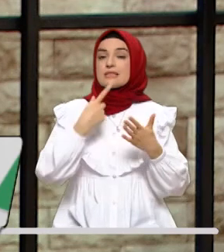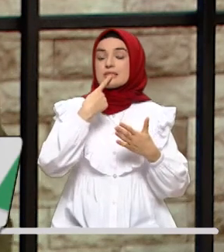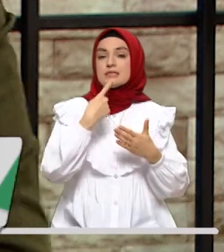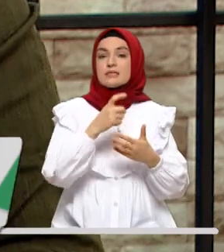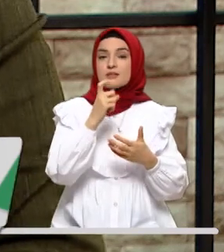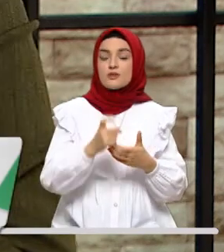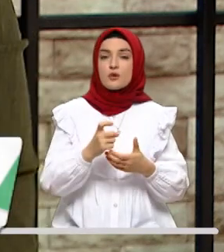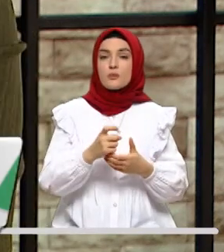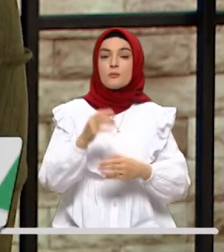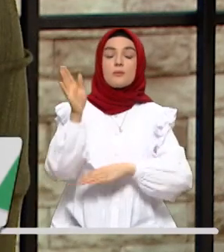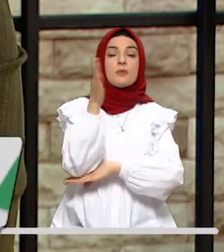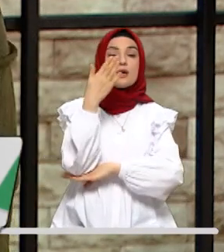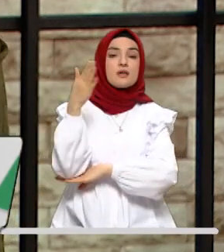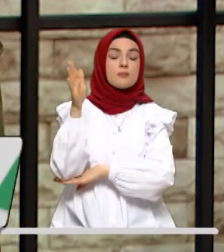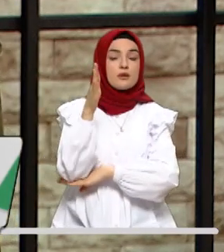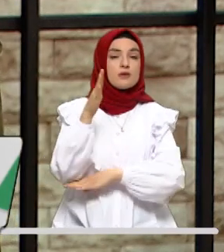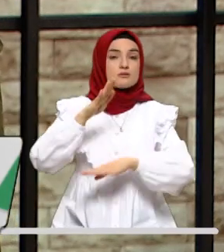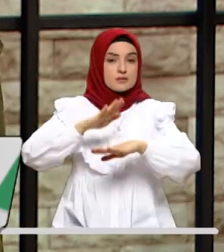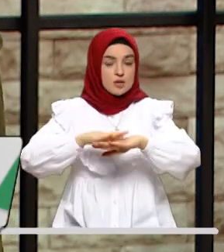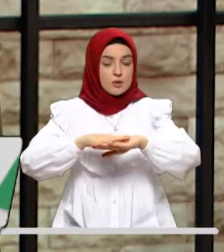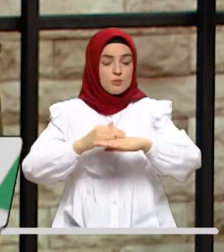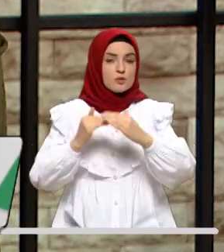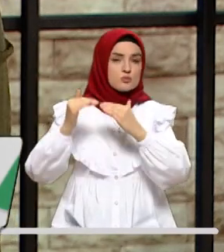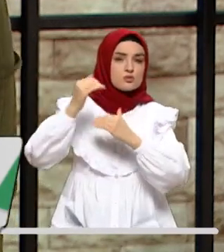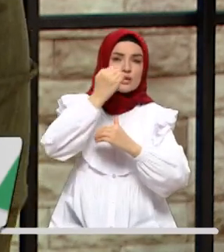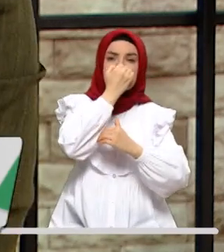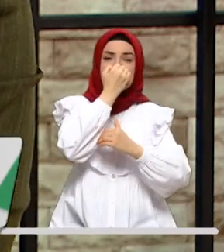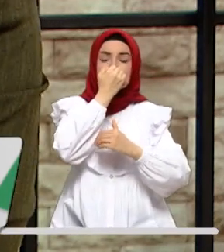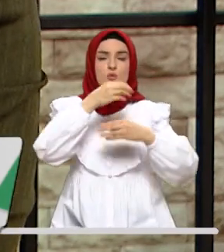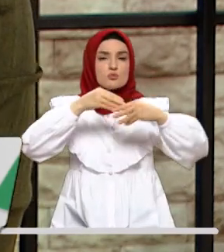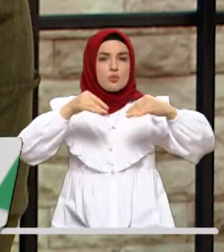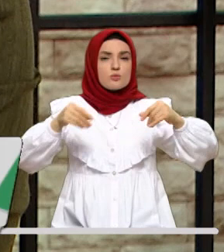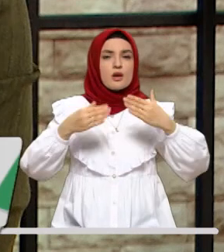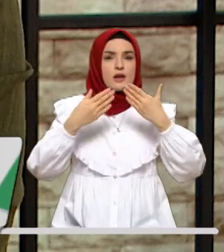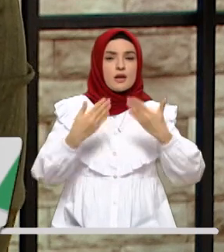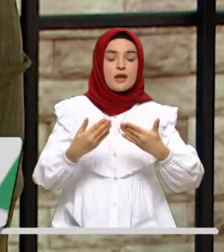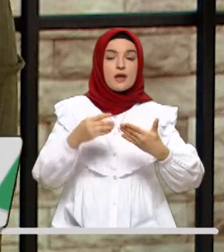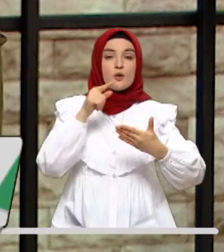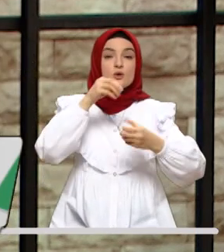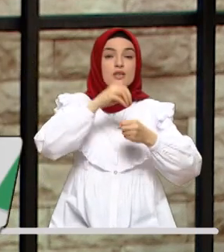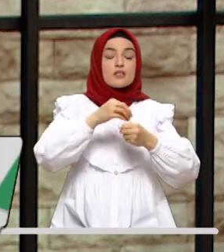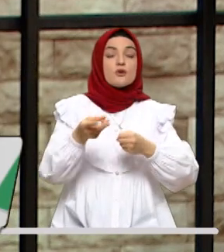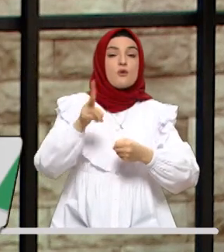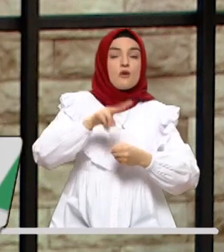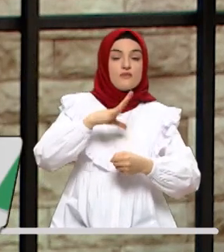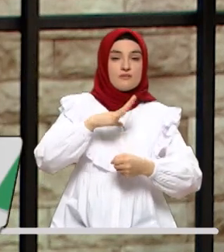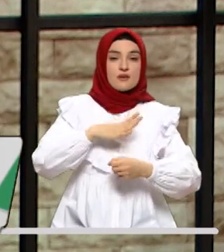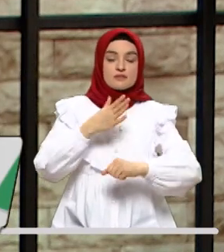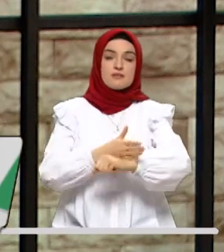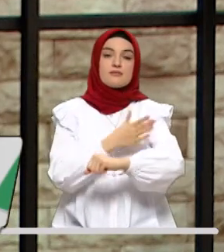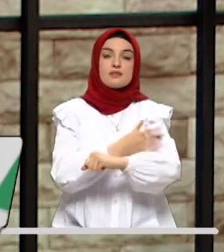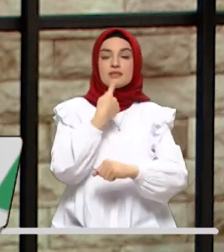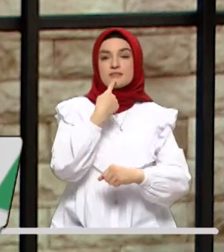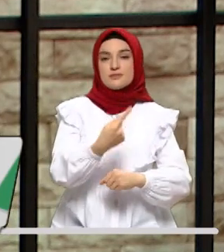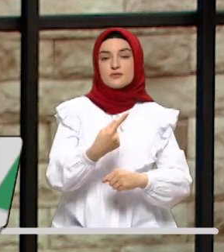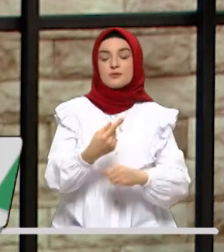ki bayrakları bayrak yapan üstündeki kandır, toprak eğer uğrunda ölen varsa vatandır. Bu topraklar